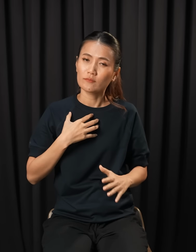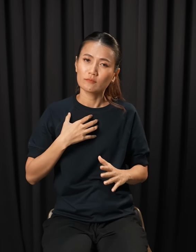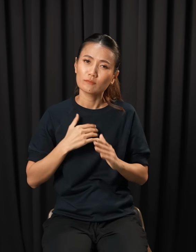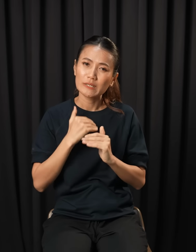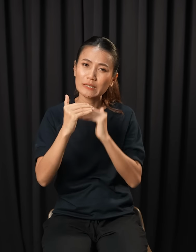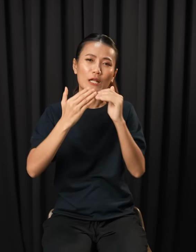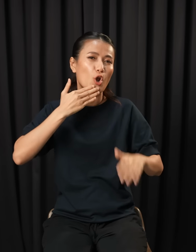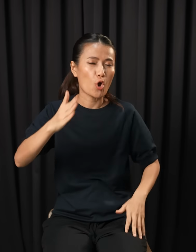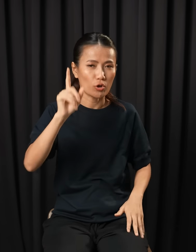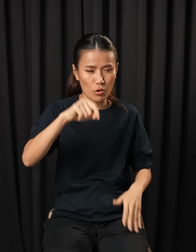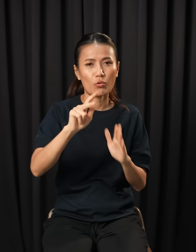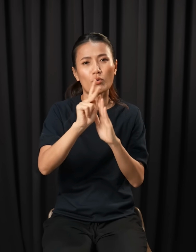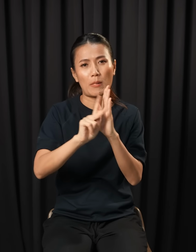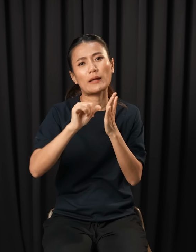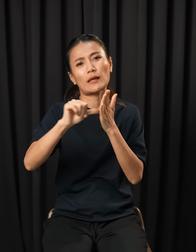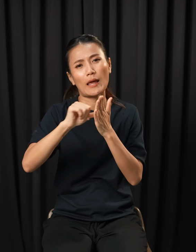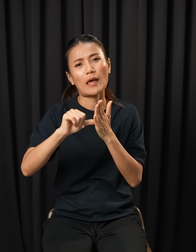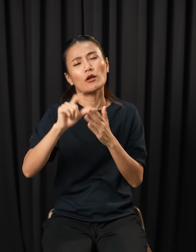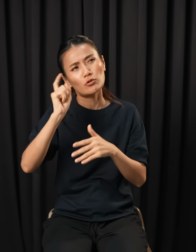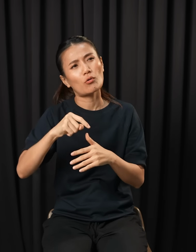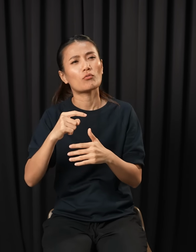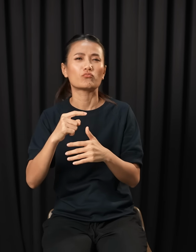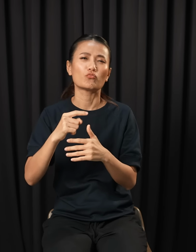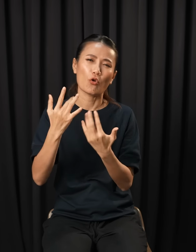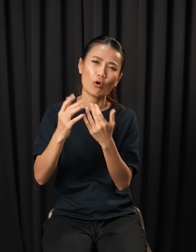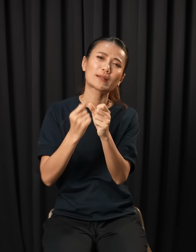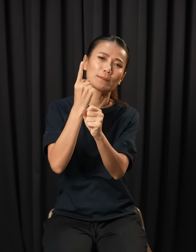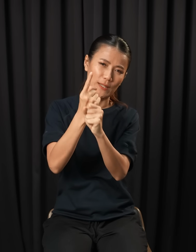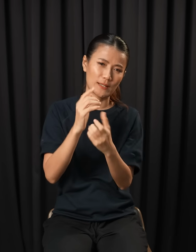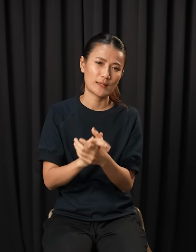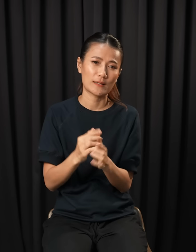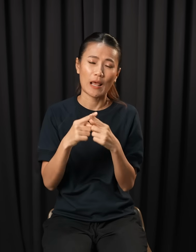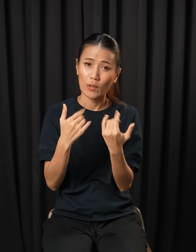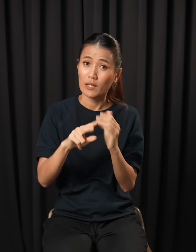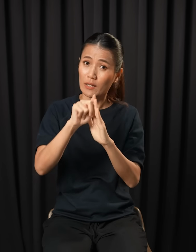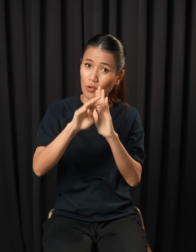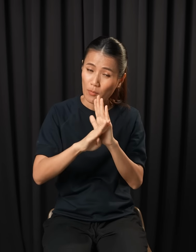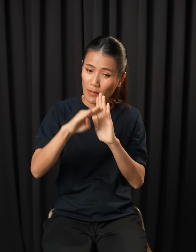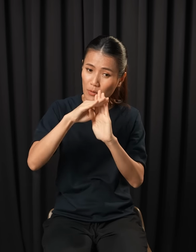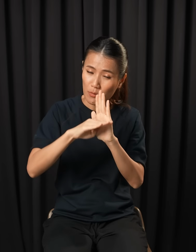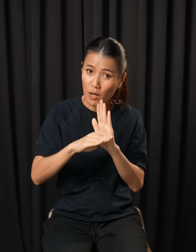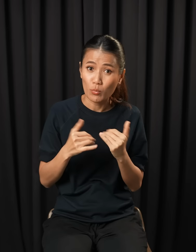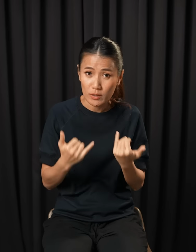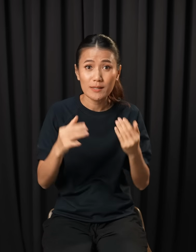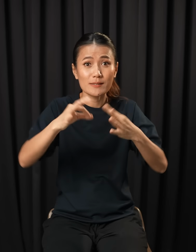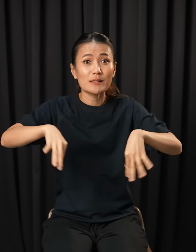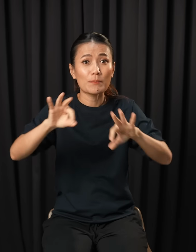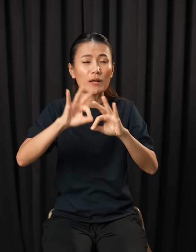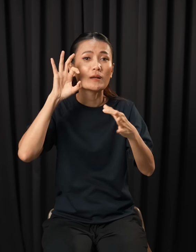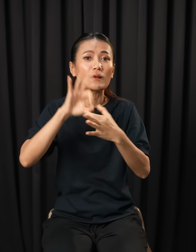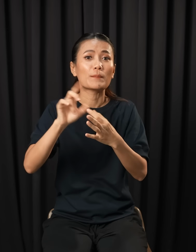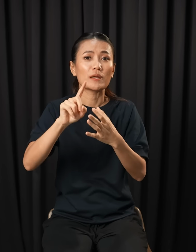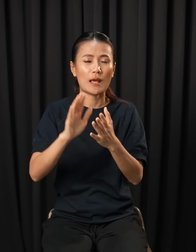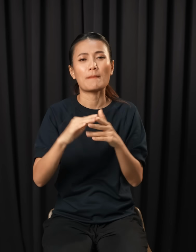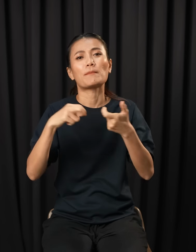ำให้ขึ้นมาเป็น300แต่ในขณะเดียวกันถ้าจะให้มันยั่งยืนอย่างที่ผมได้เล่าให้ฟังก็ต้องแก้กฎหมายก็คงจะใช้เวลาประมาณ1ปีครับ แ